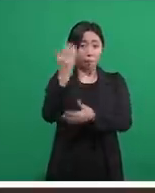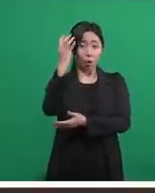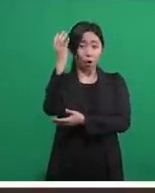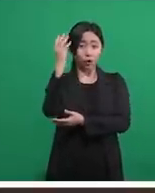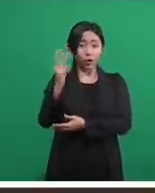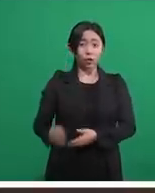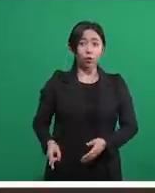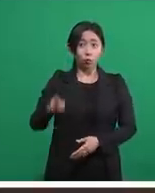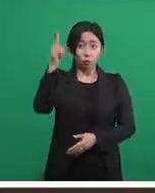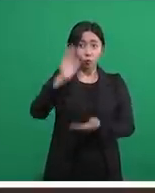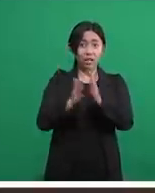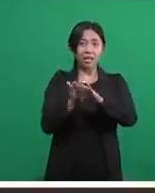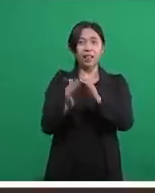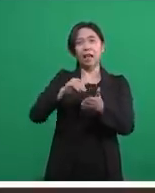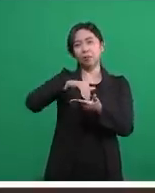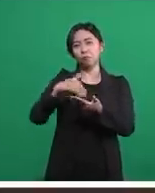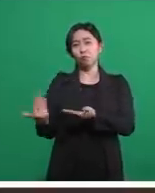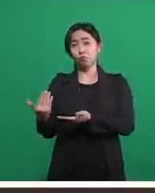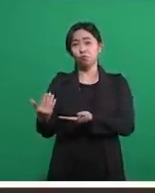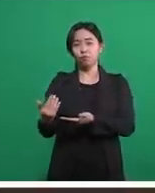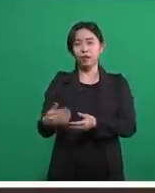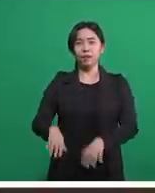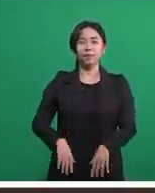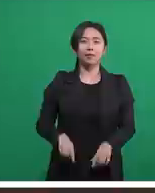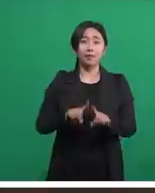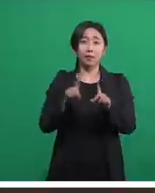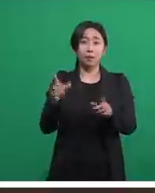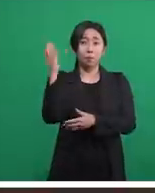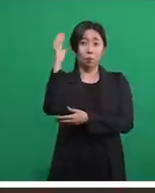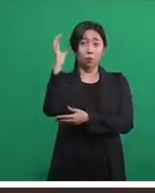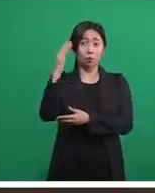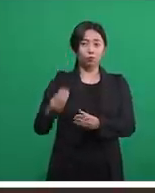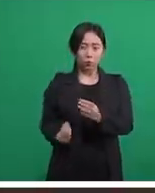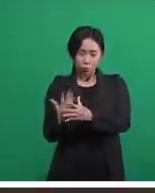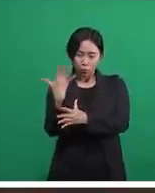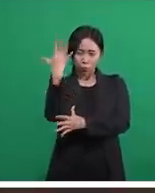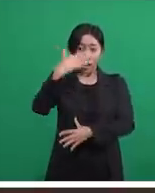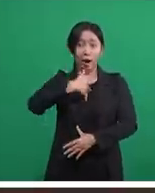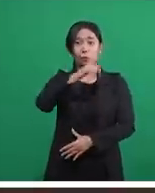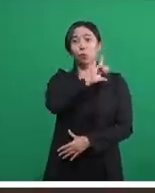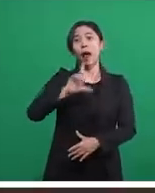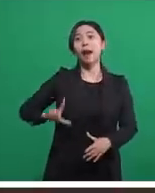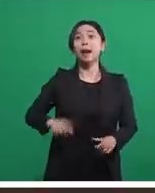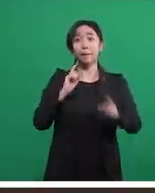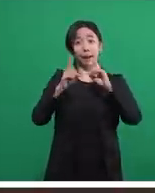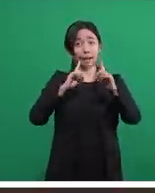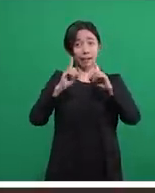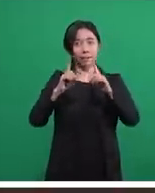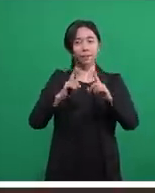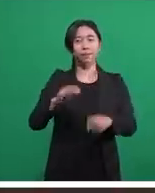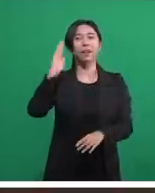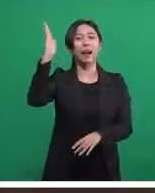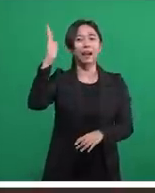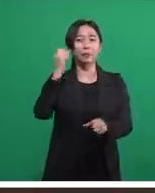menjadi layu kering dan membuat pohon yang layu kering bertaruk kembali. Aku, Tuhan, yang mengatakannya dan